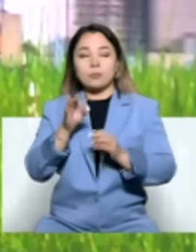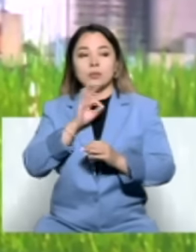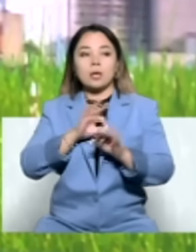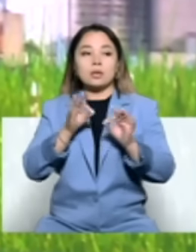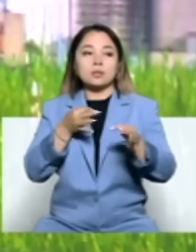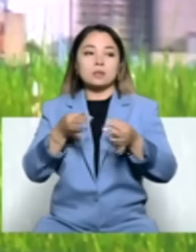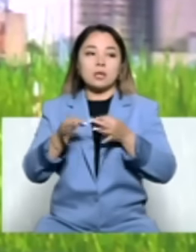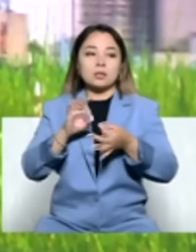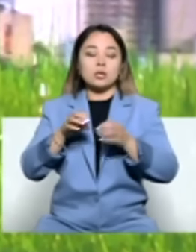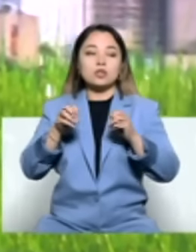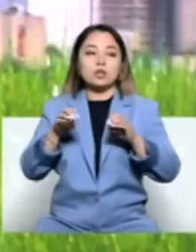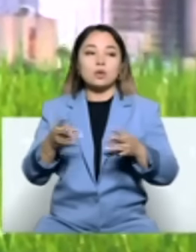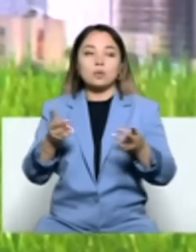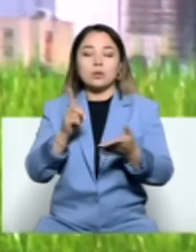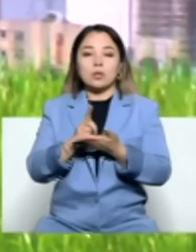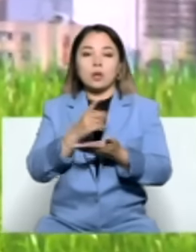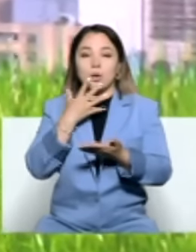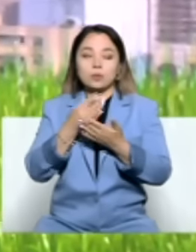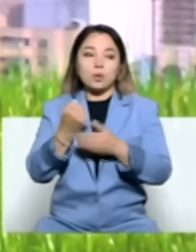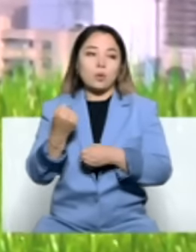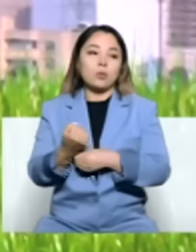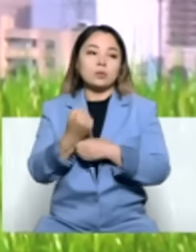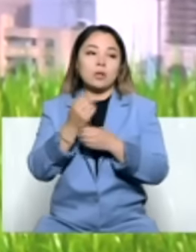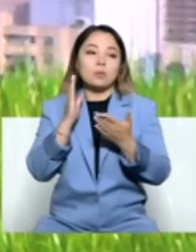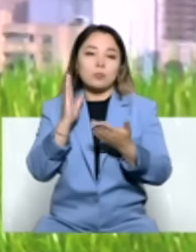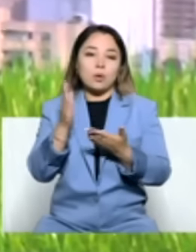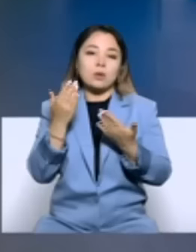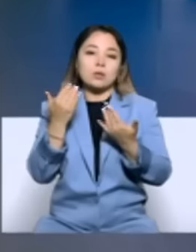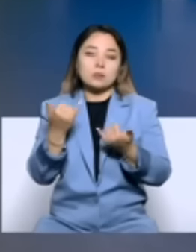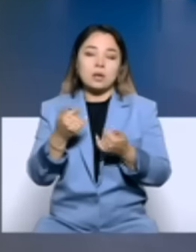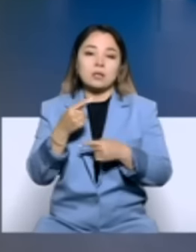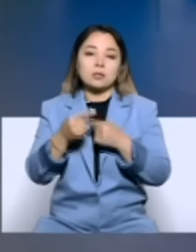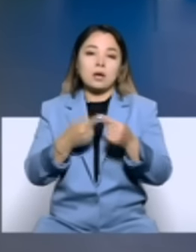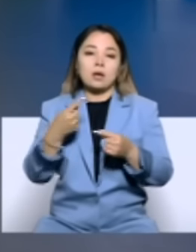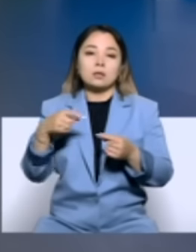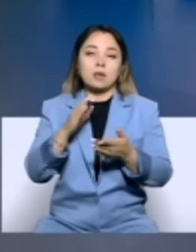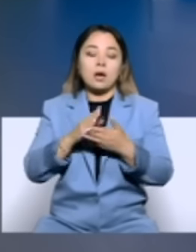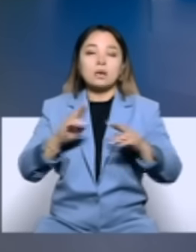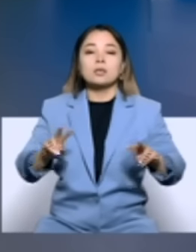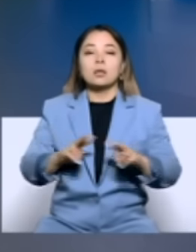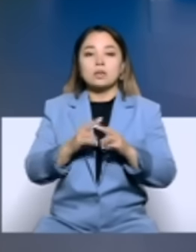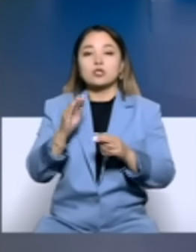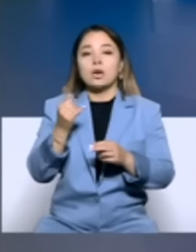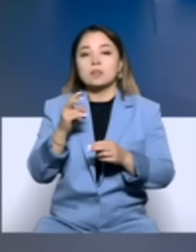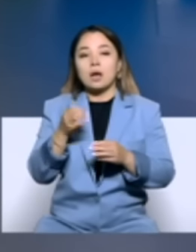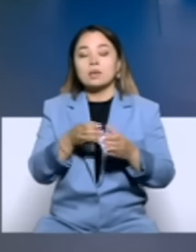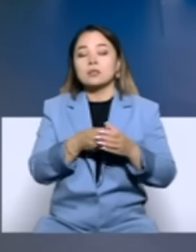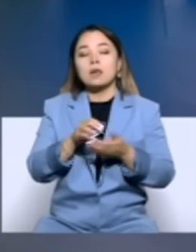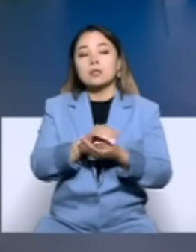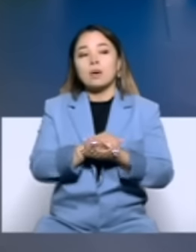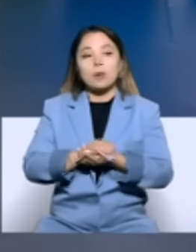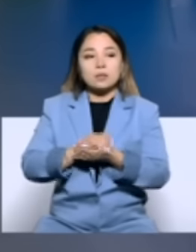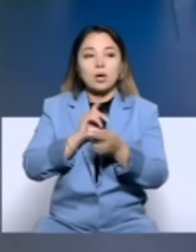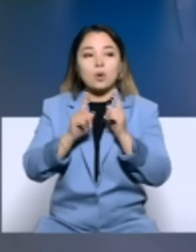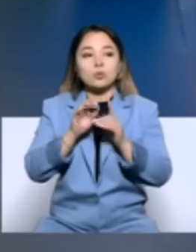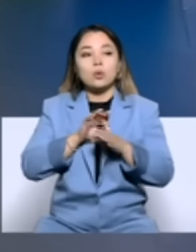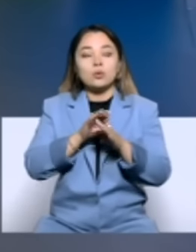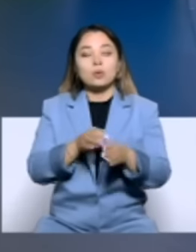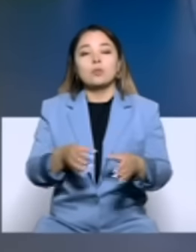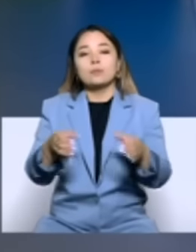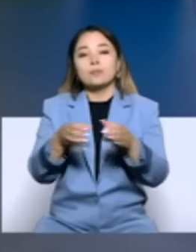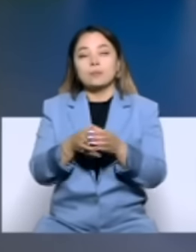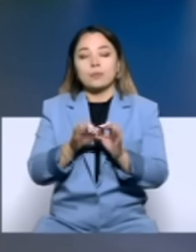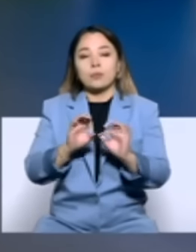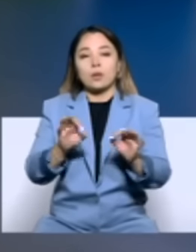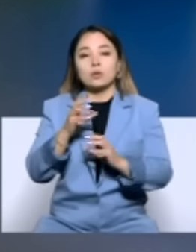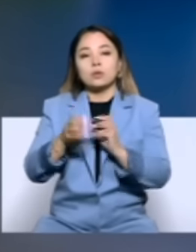мәміле негізінде шешуді қолдаймыз. Сосын келесі аптада Астанада Шанхай ынтымақтастық ұйымының саммиті өтетінін айтып,